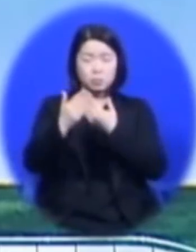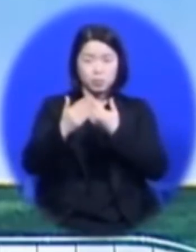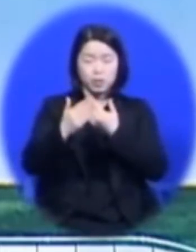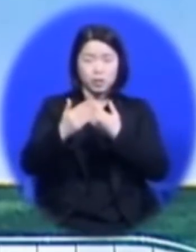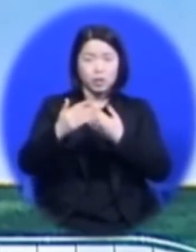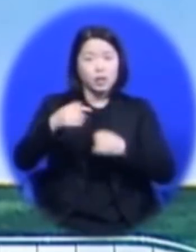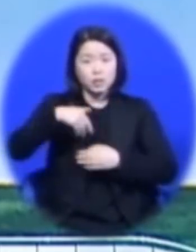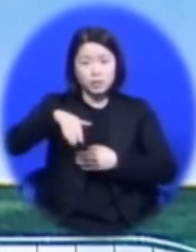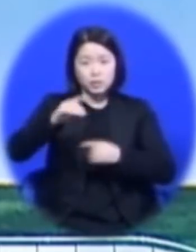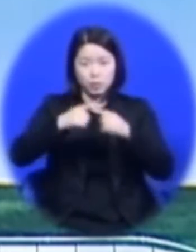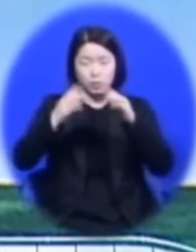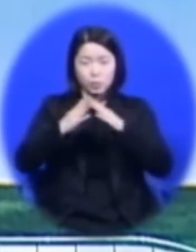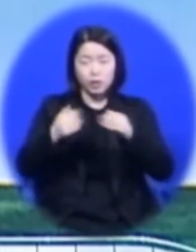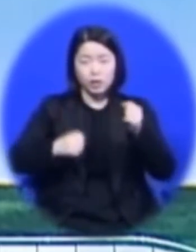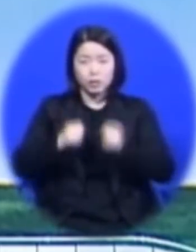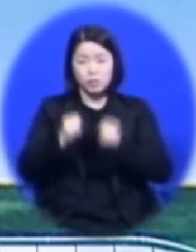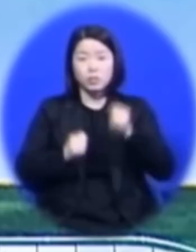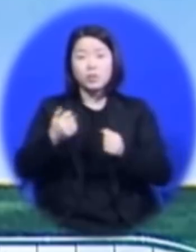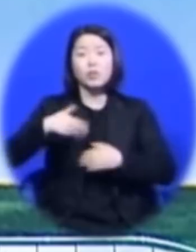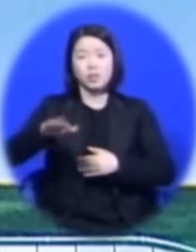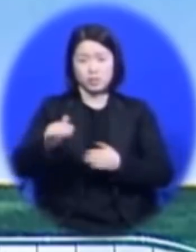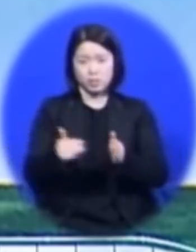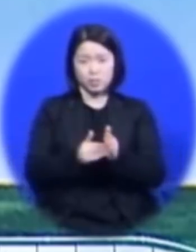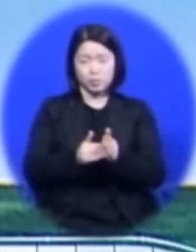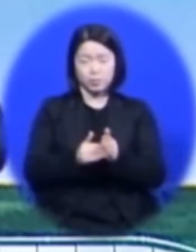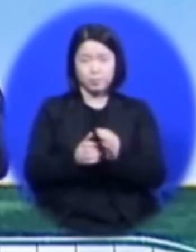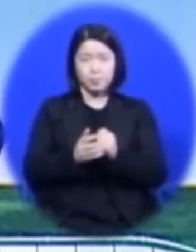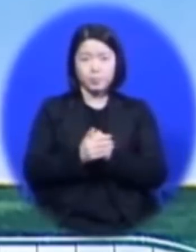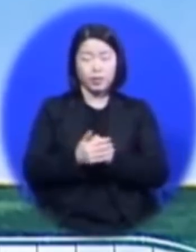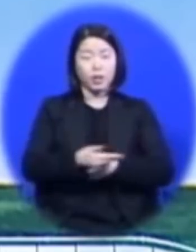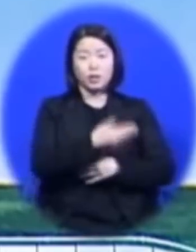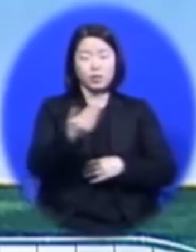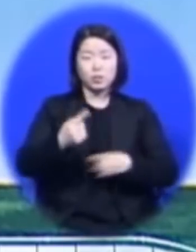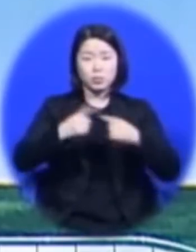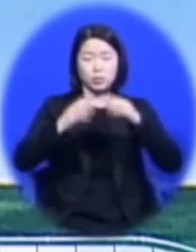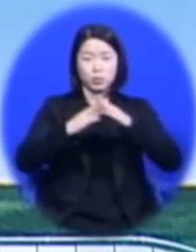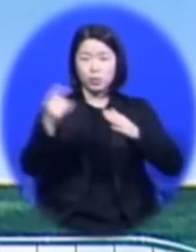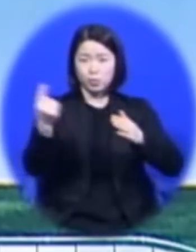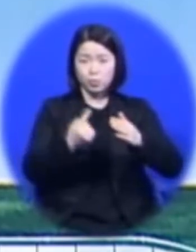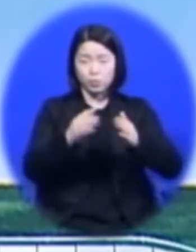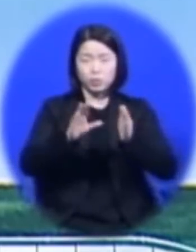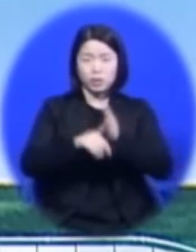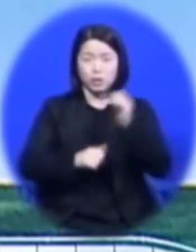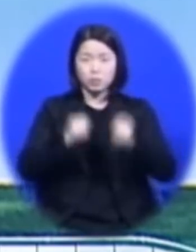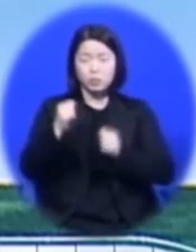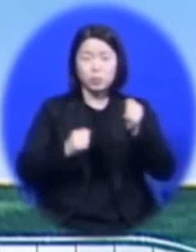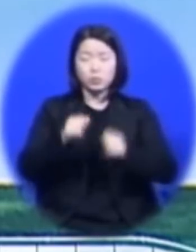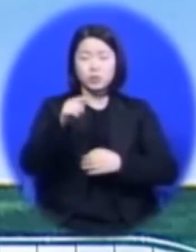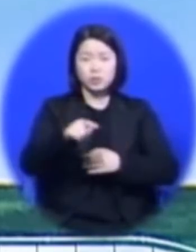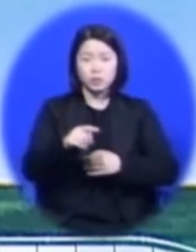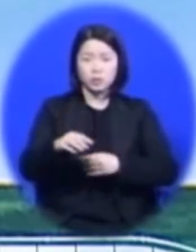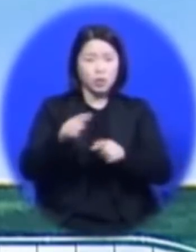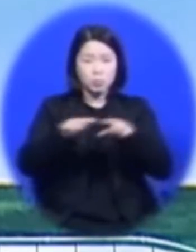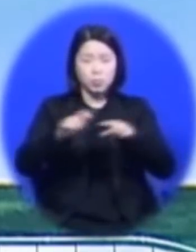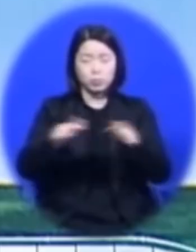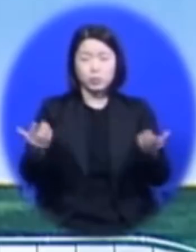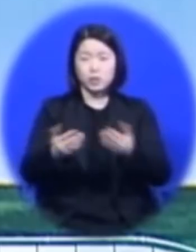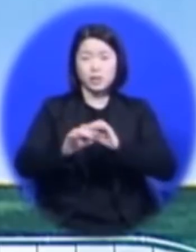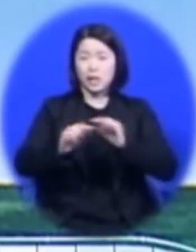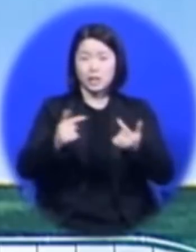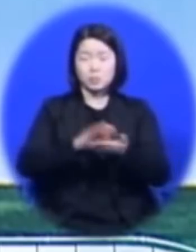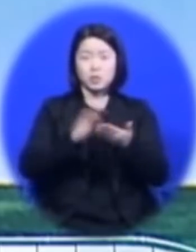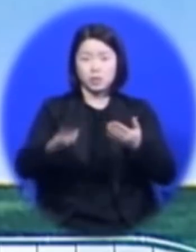오는데 끼워 왔어요 여러분 교회로 오는데 뛰어오는 것은 보통 일이 아닙니다